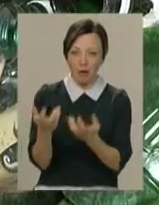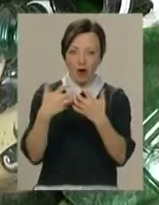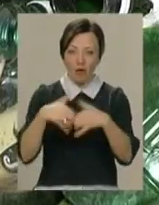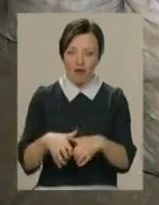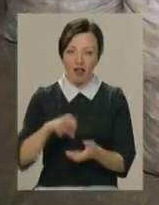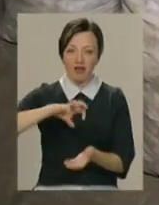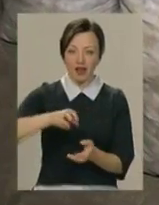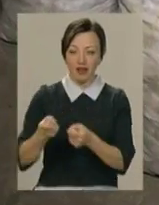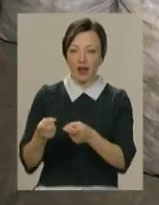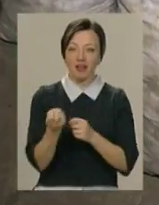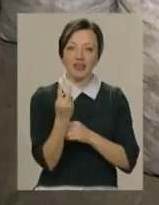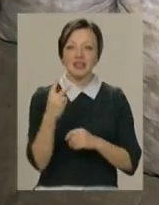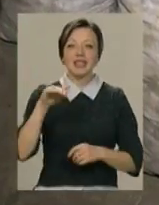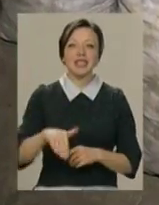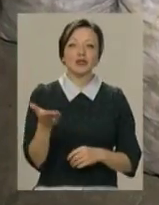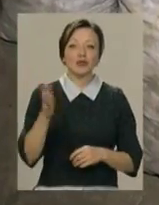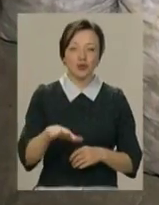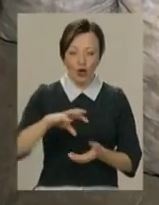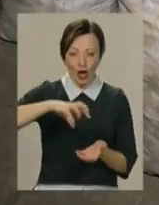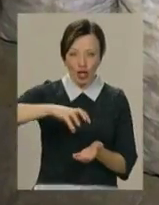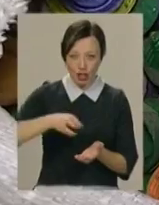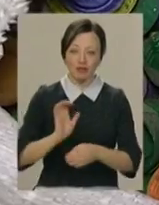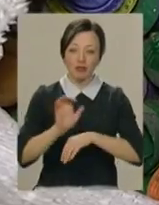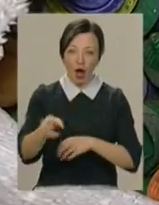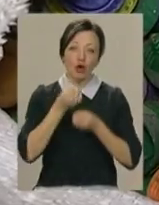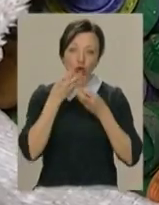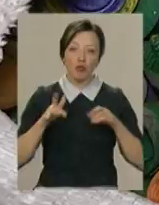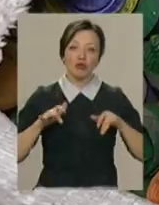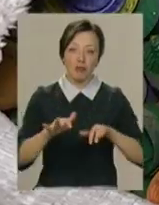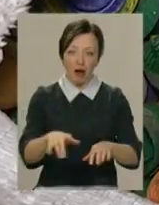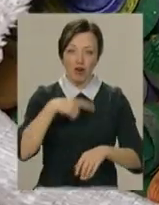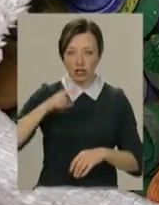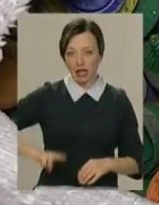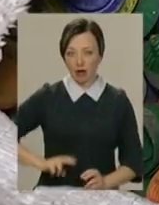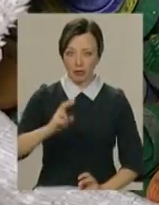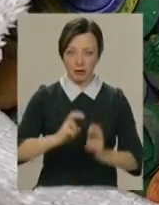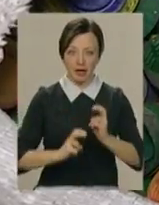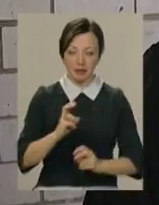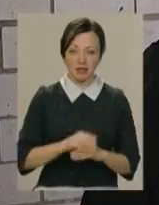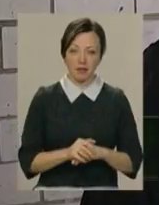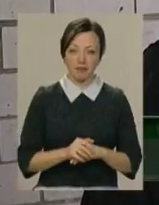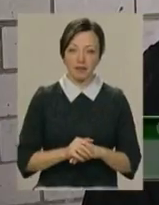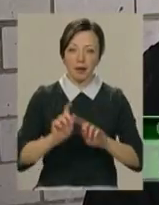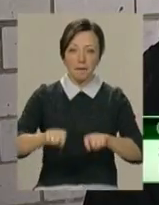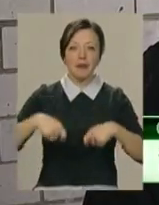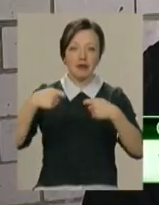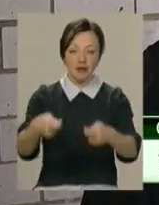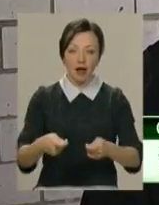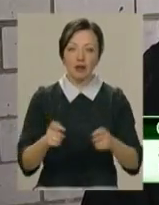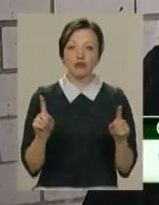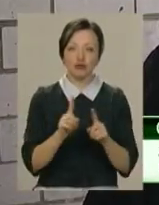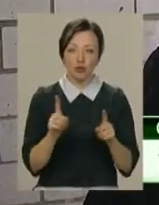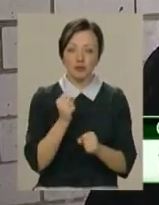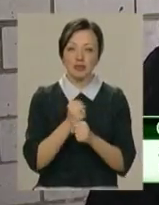порахували, викрутили разом 12 тисяч кришок, які також пішли на добру справу, стверджує директор підприємства Сергій Гжибовський. Передали для того,